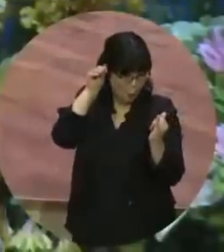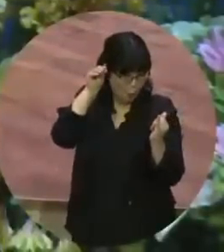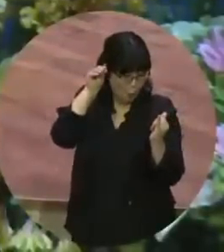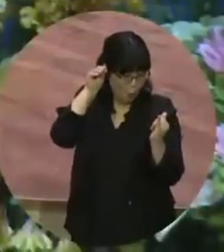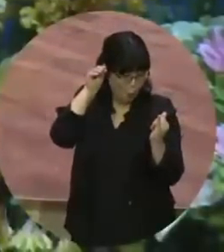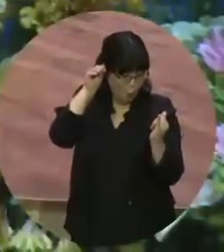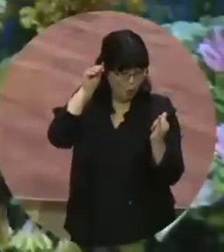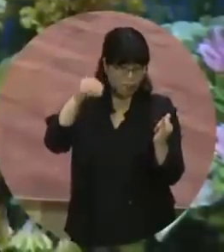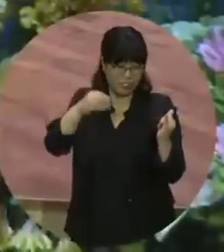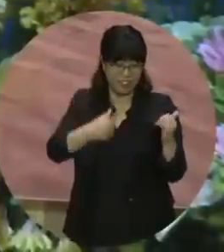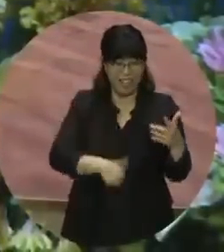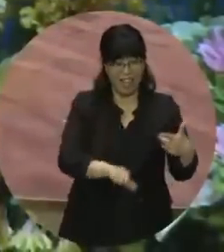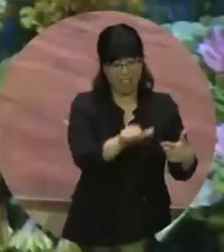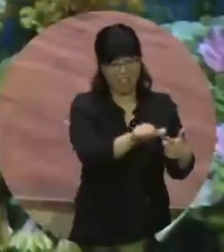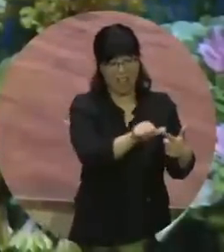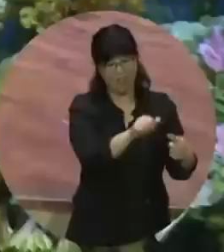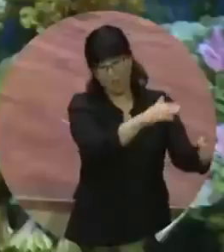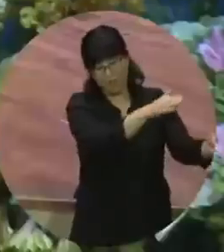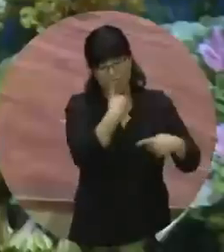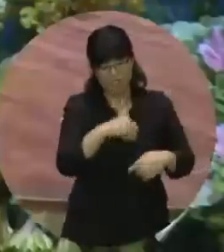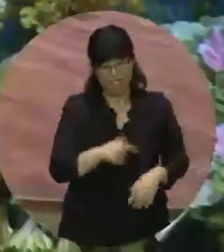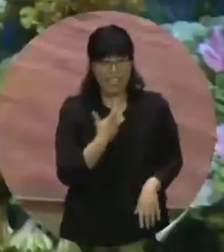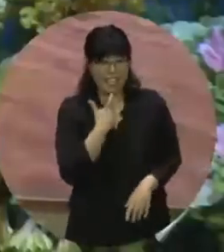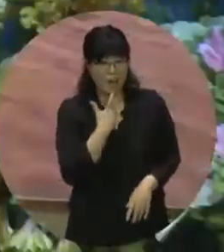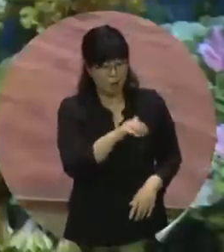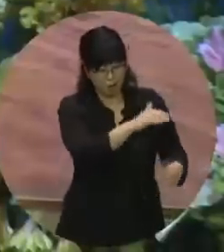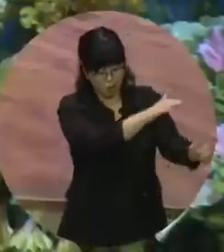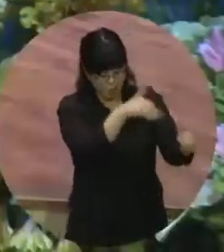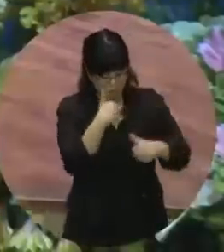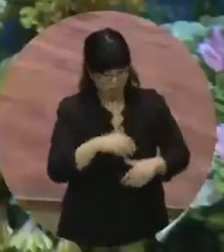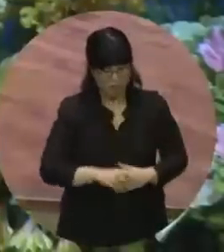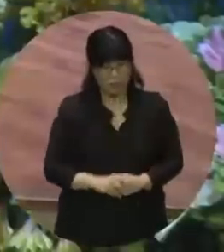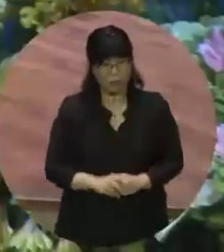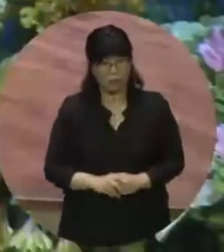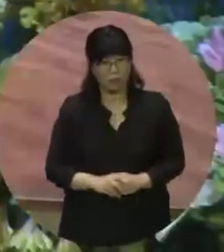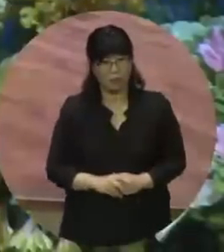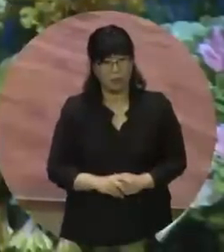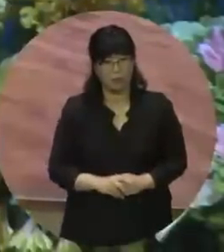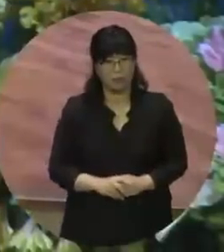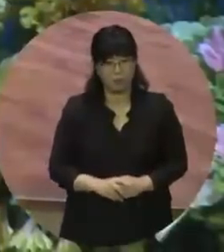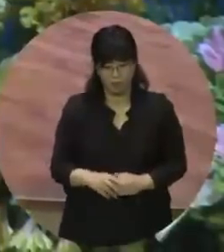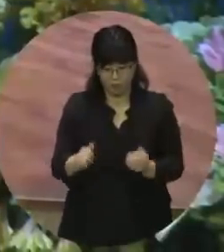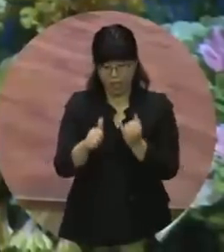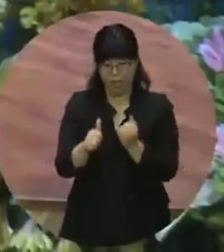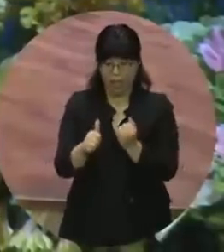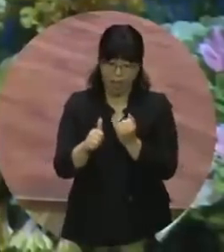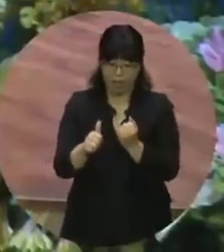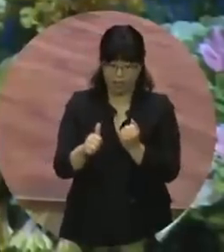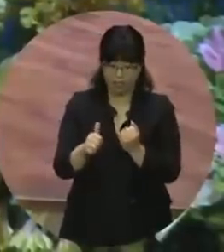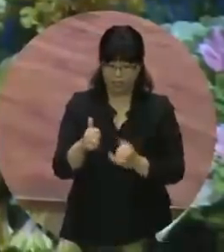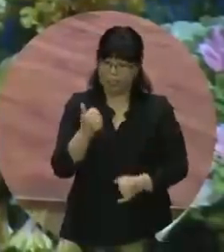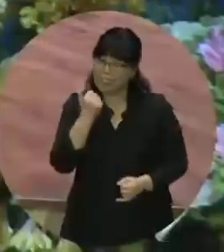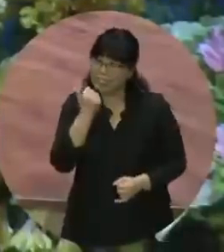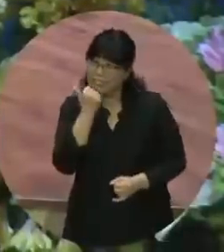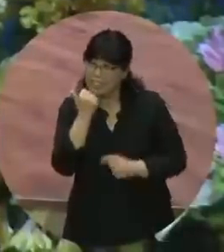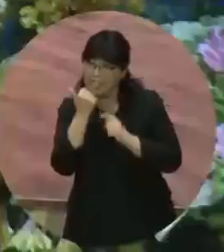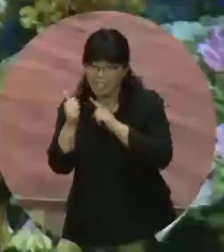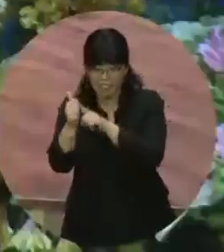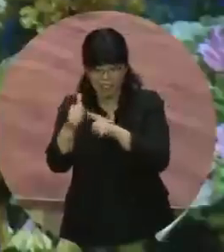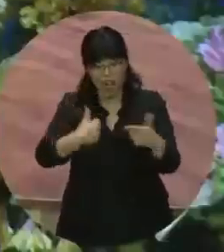이삭은 에서를 좋아했고 이 리브가는 야곱을 좋아했어요. 야곱 매일 엄마하고 집에 부엌에서